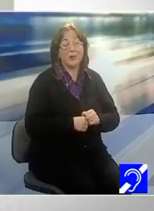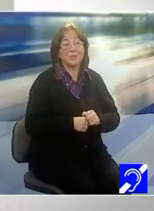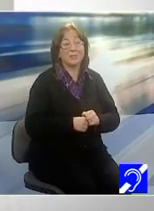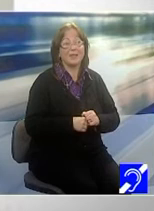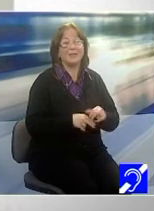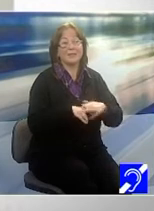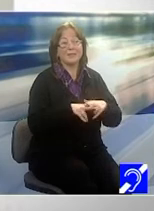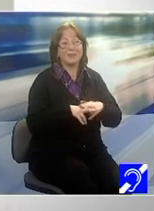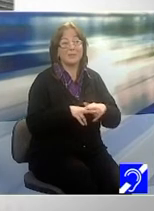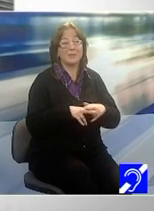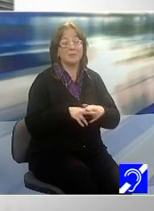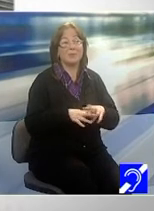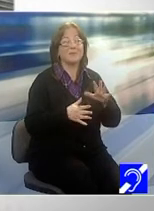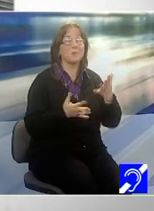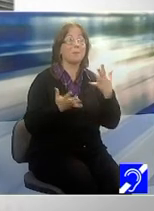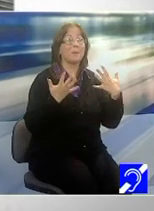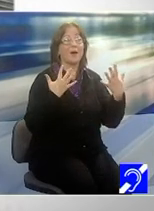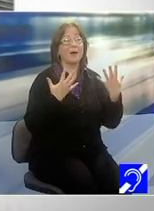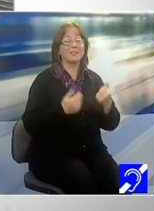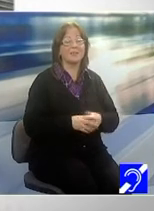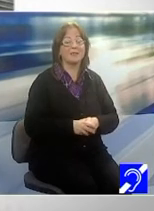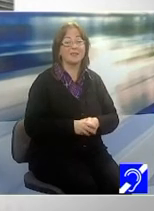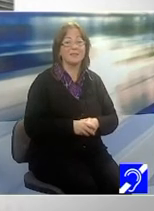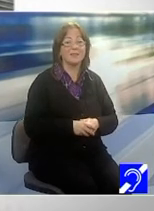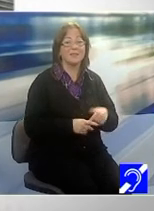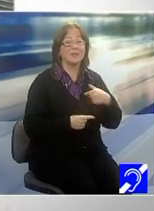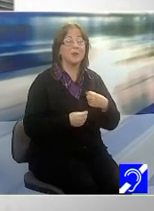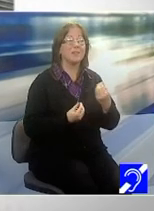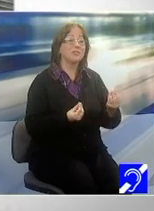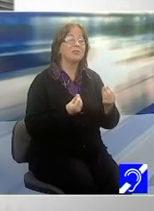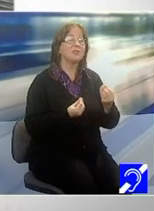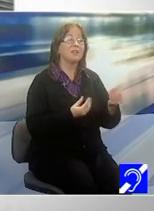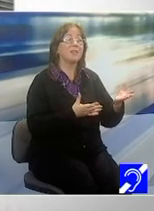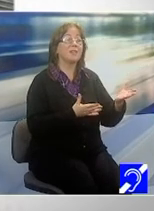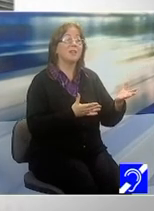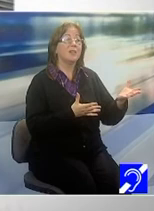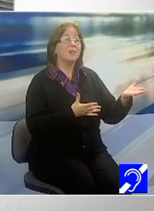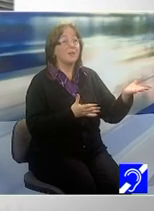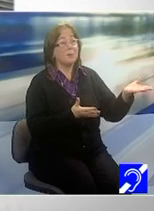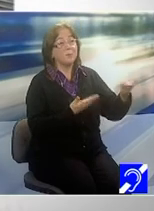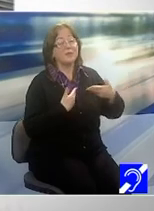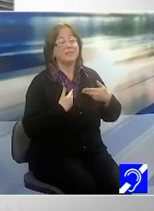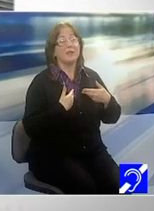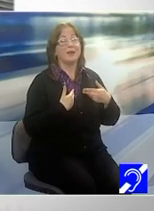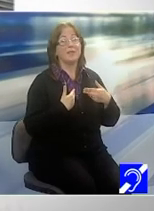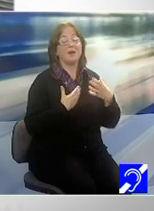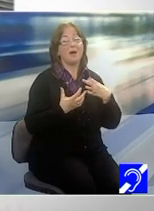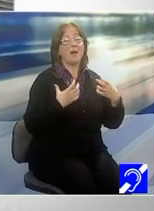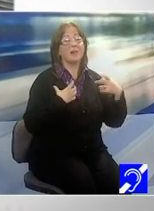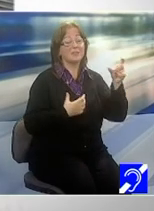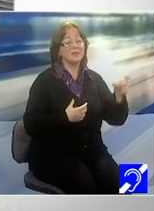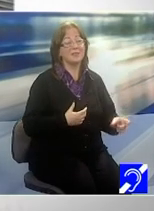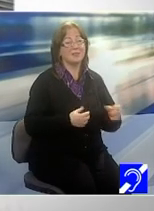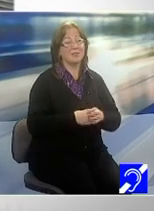magic pe care întotdeauna eu îl cer artiștilor și energia aia care merge dinspre scenă